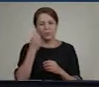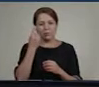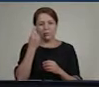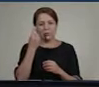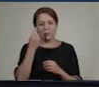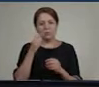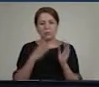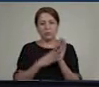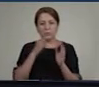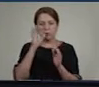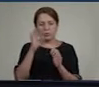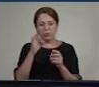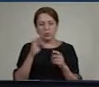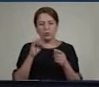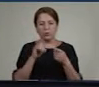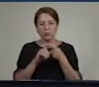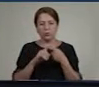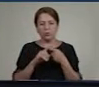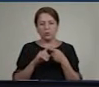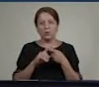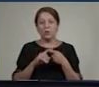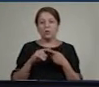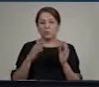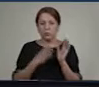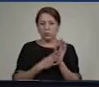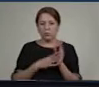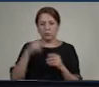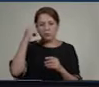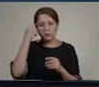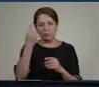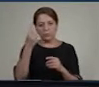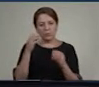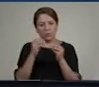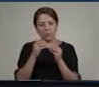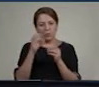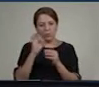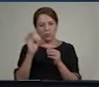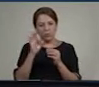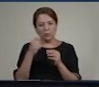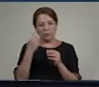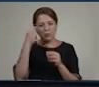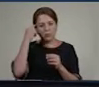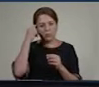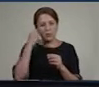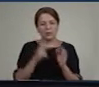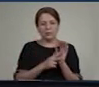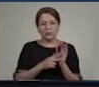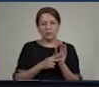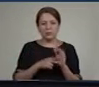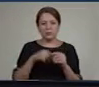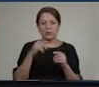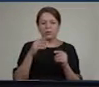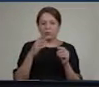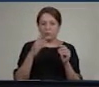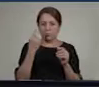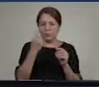0ni qo'shsak 9 dildigi bilan 10, yana 1 dilda, 8ga 0ni qo'shsak 8 dildigi bilan